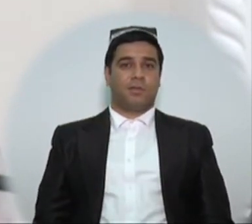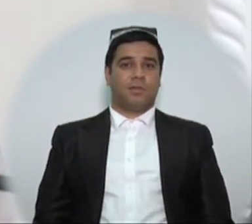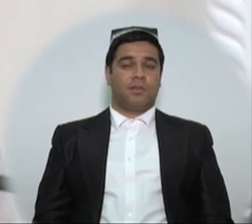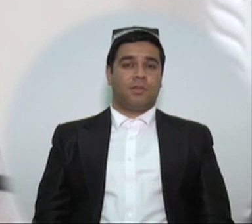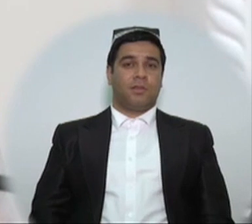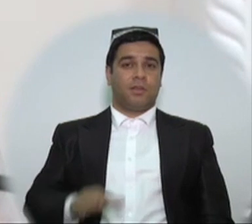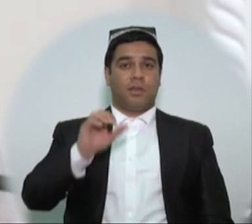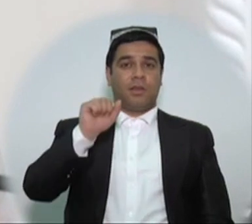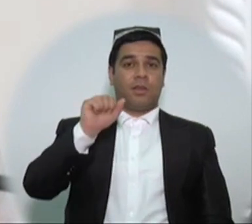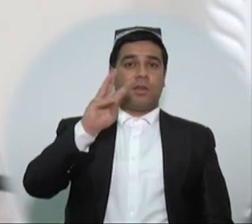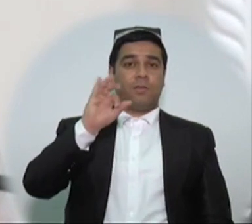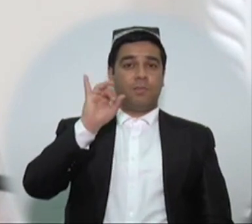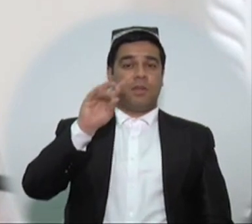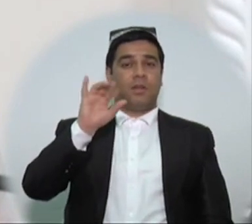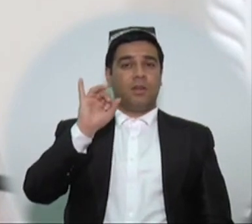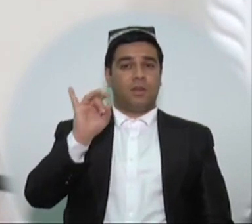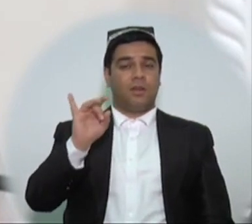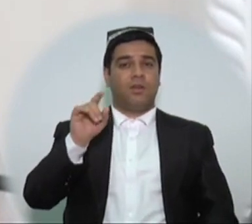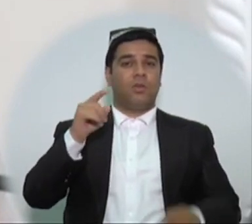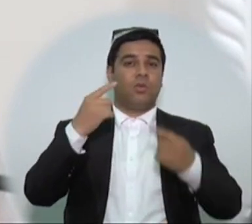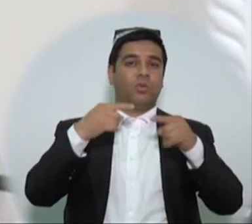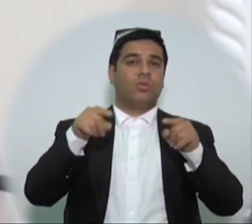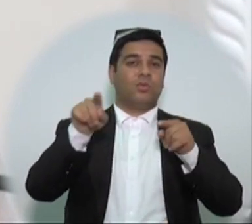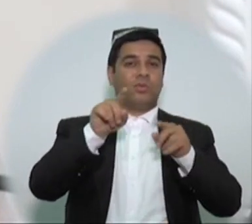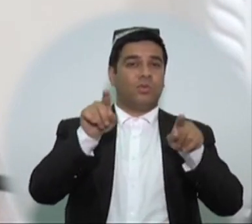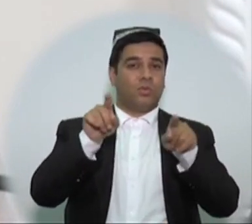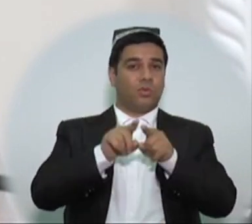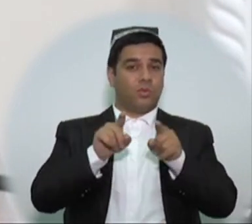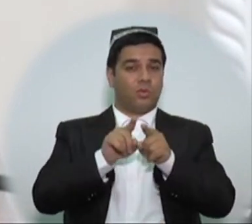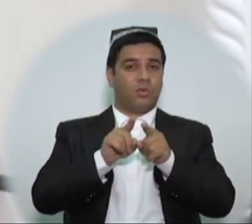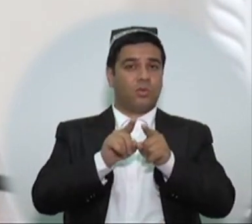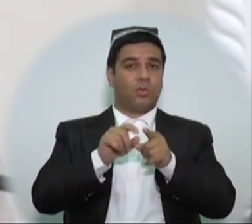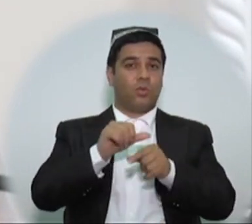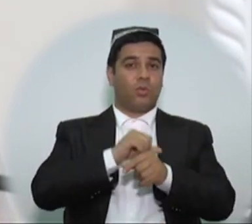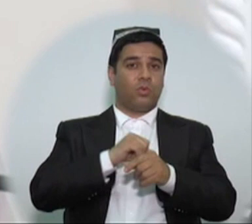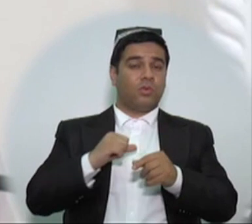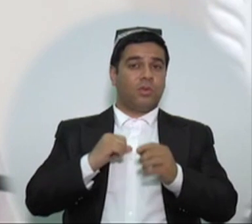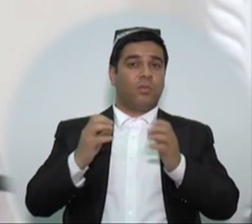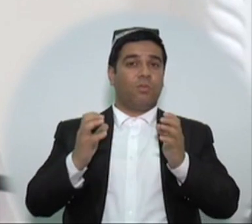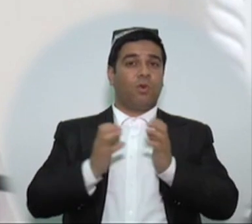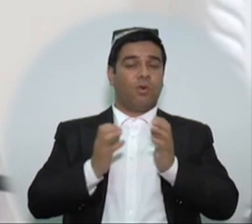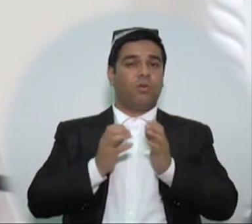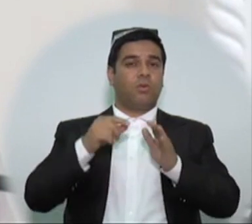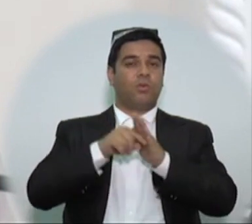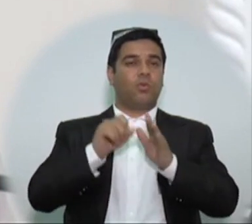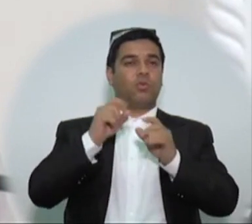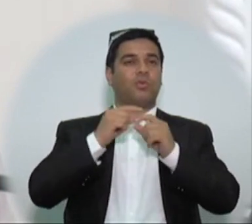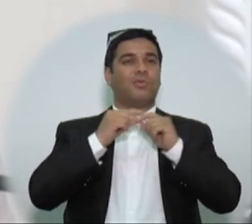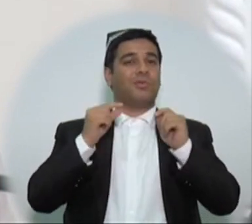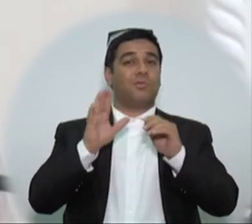Amirler hem başka ayollar hem özünü boyligi sıfatı da